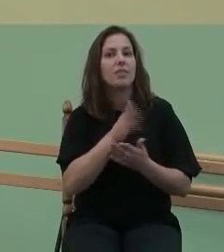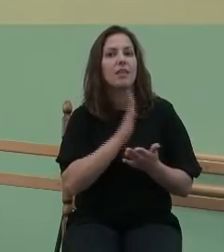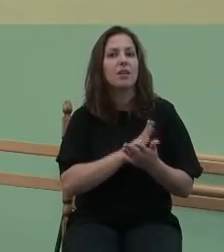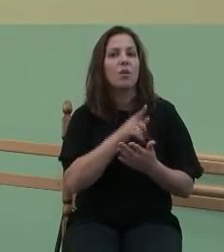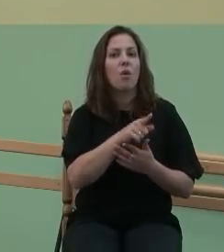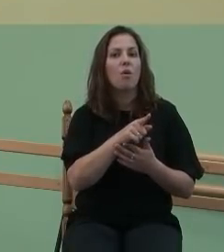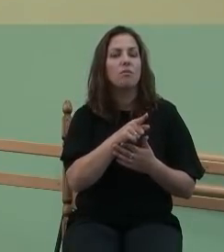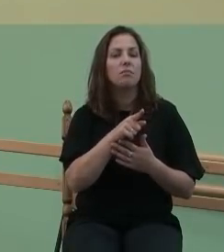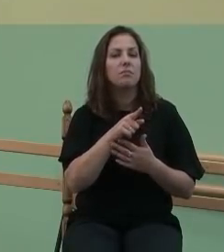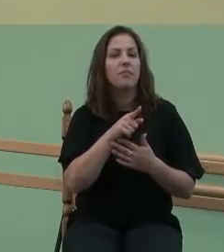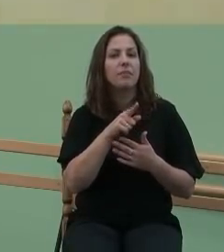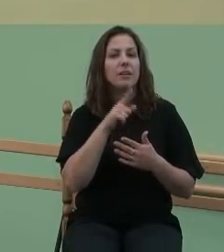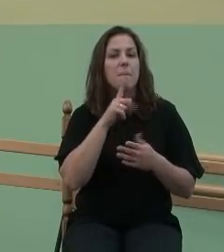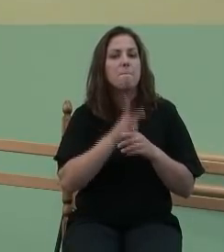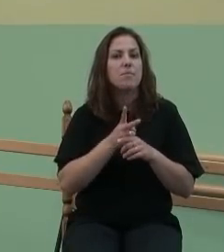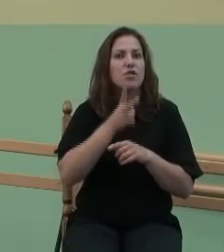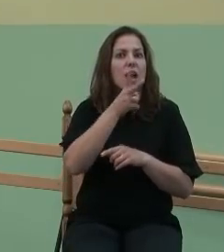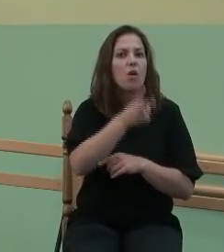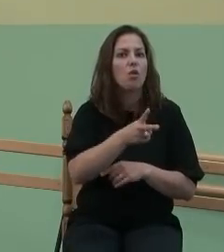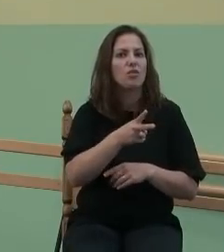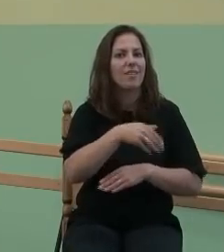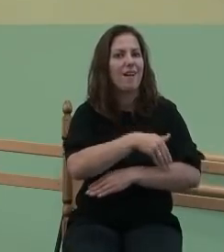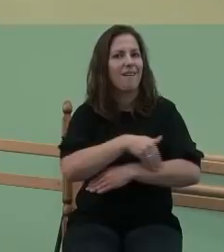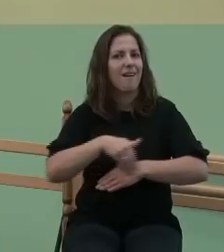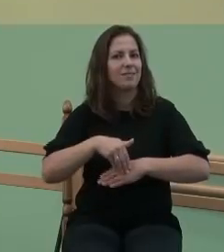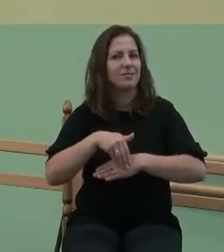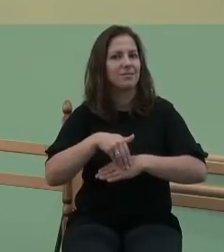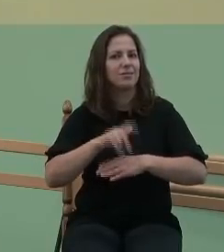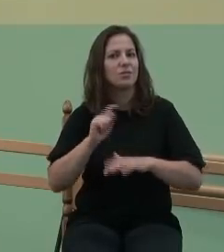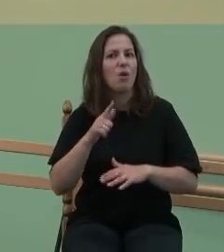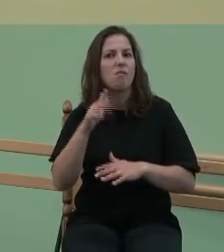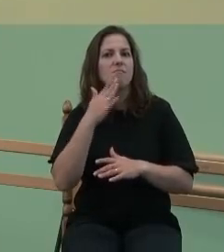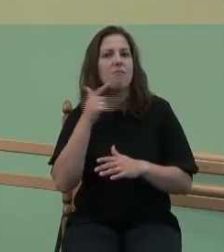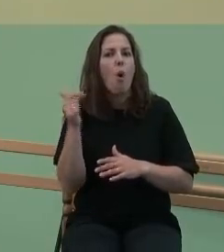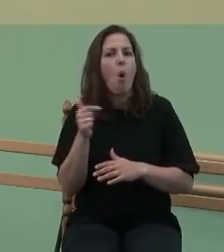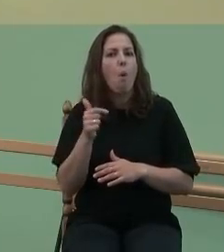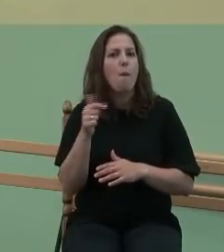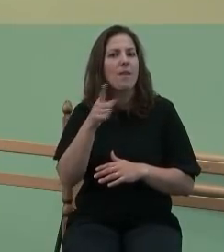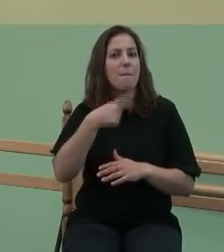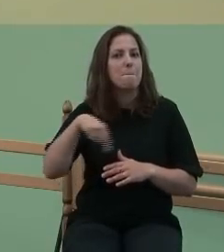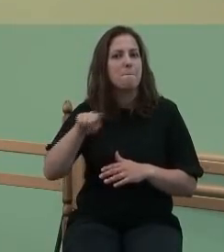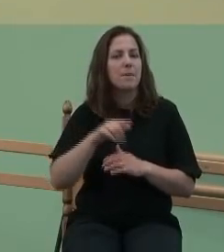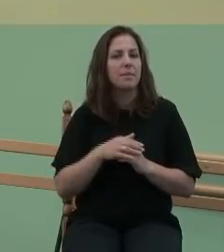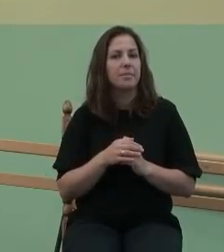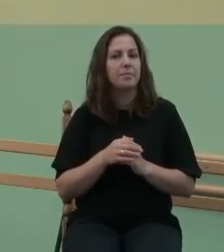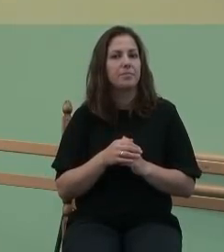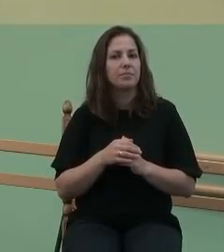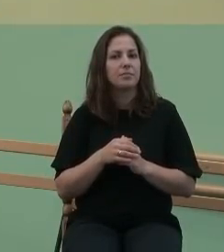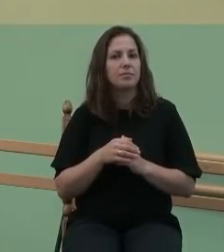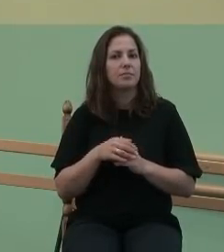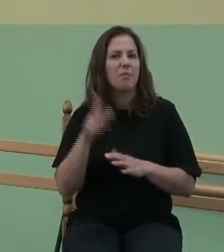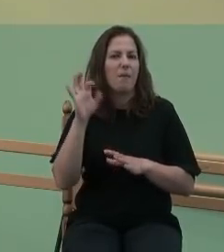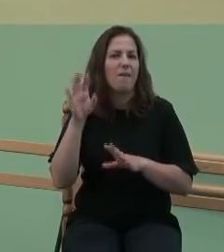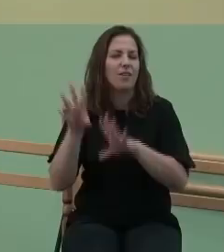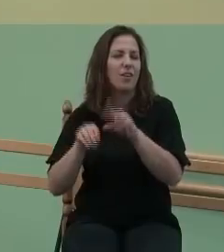tylko nagięcia, ale przekroczenia granic tego, do czego go zobowiązuje métier księgowego, bo